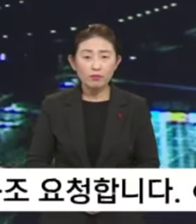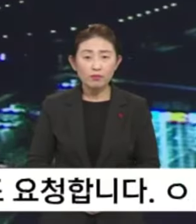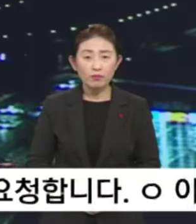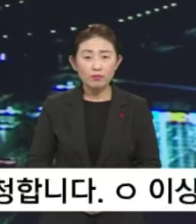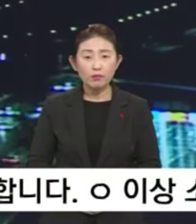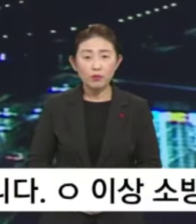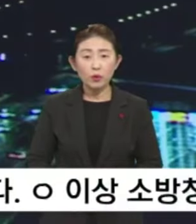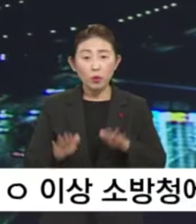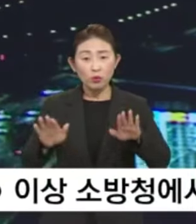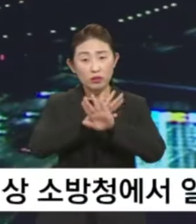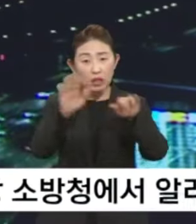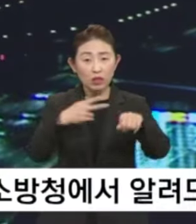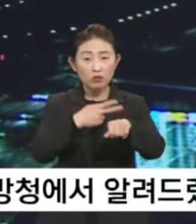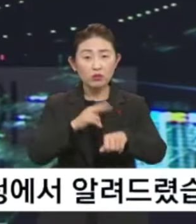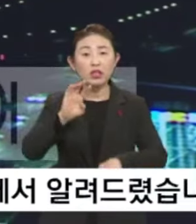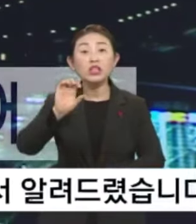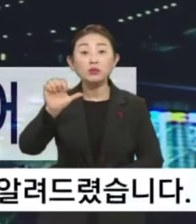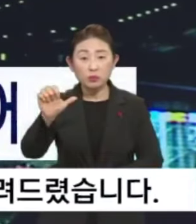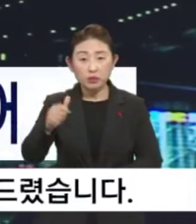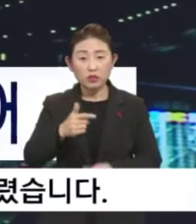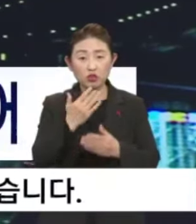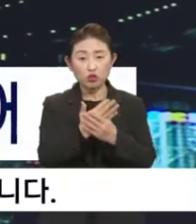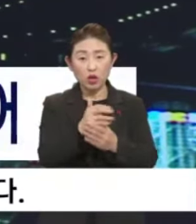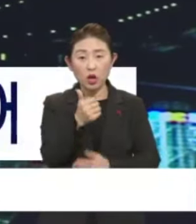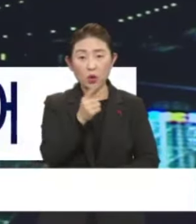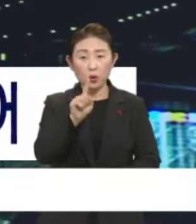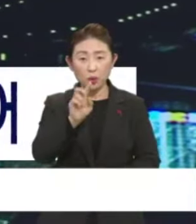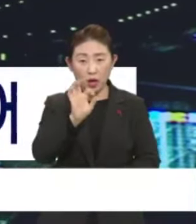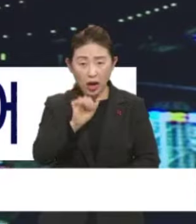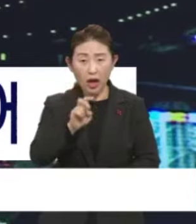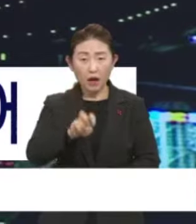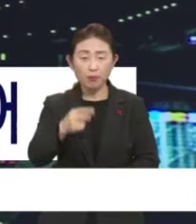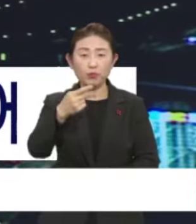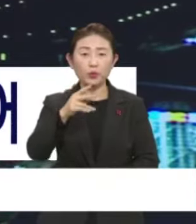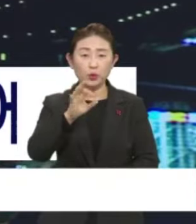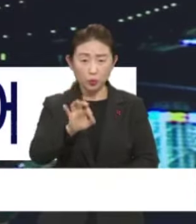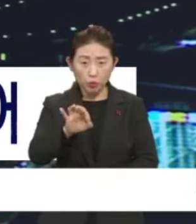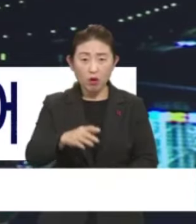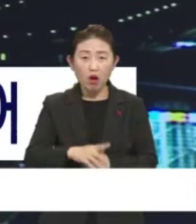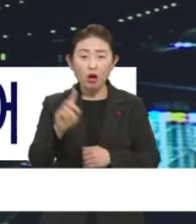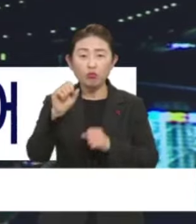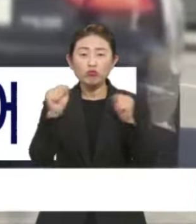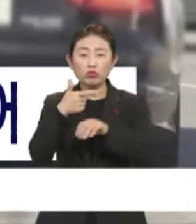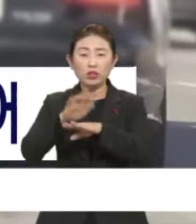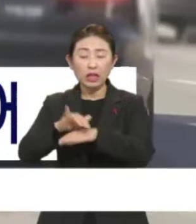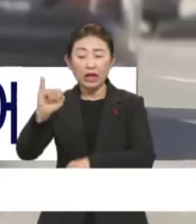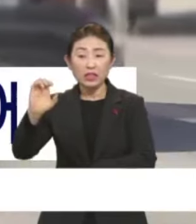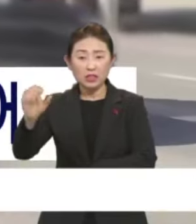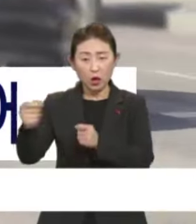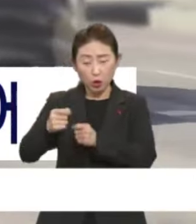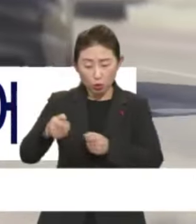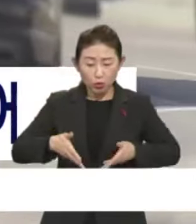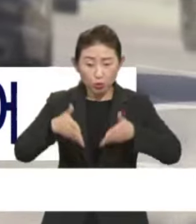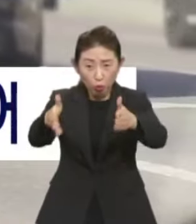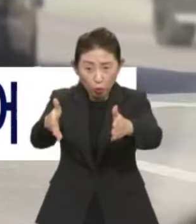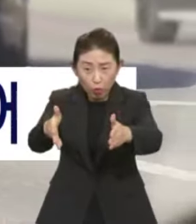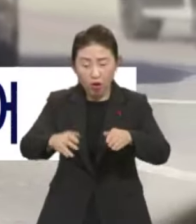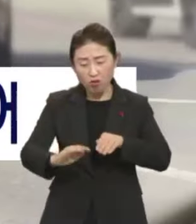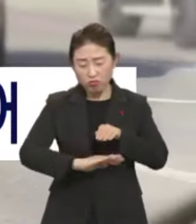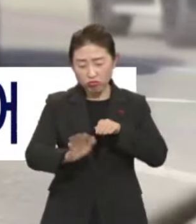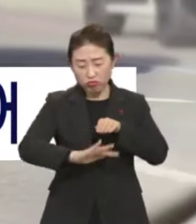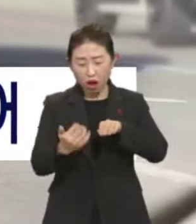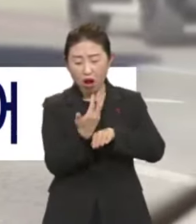있습니다 오늘 낮 2시 45분 쯤 대전 유성구 화암동 북대전 아시 인근 도로를 달리던 차량에서 불이났습니다